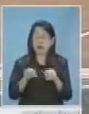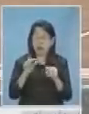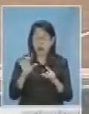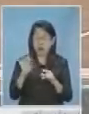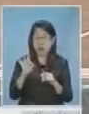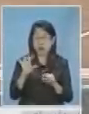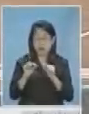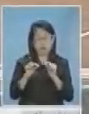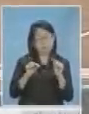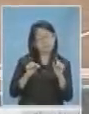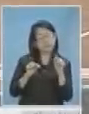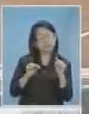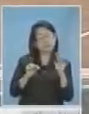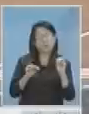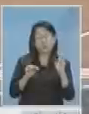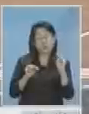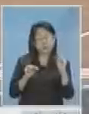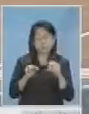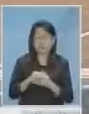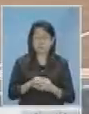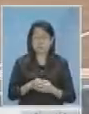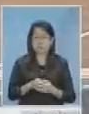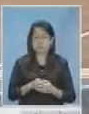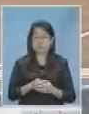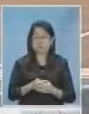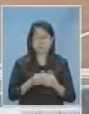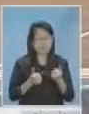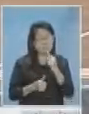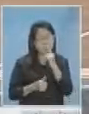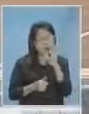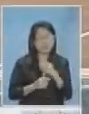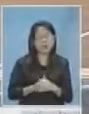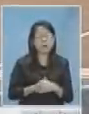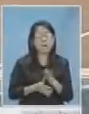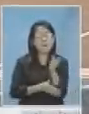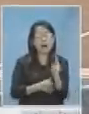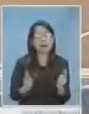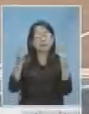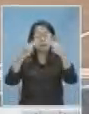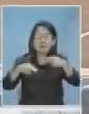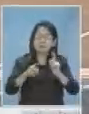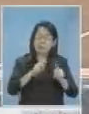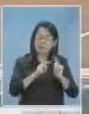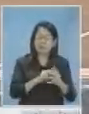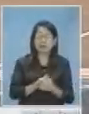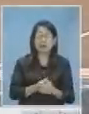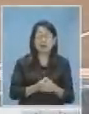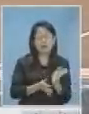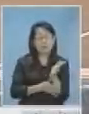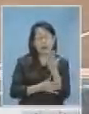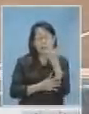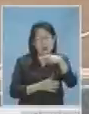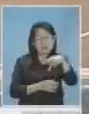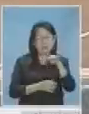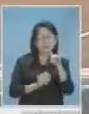างค์ครับเพราะฉะนั้นไม่ต้องพูดถึงเลยนะครับว่าปลาโลมาอีราวดีปลาพยูนนะ